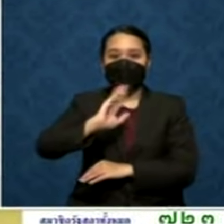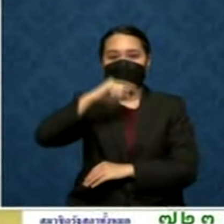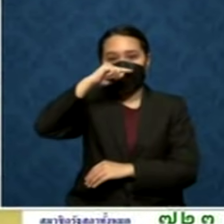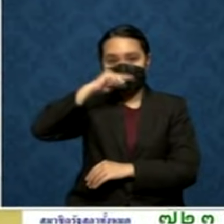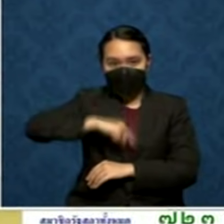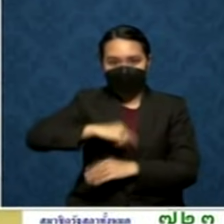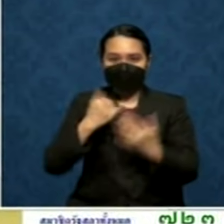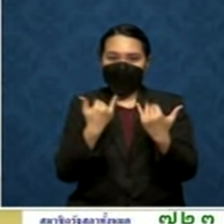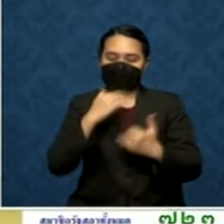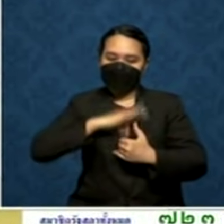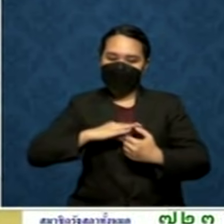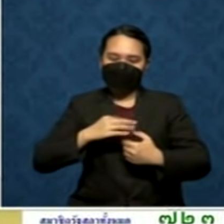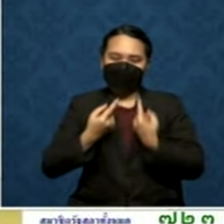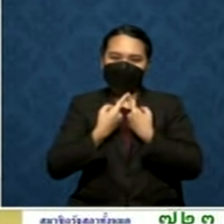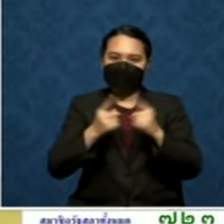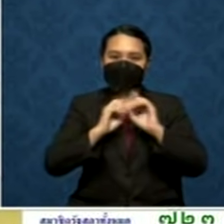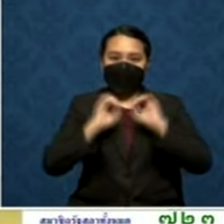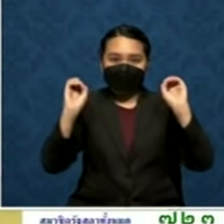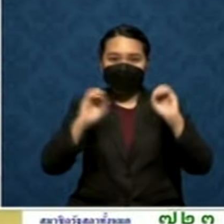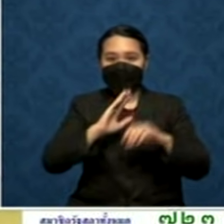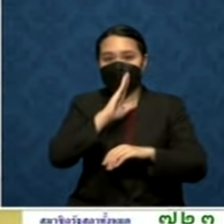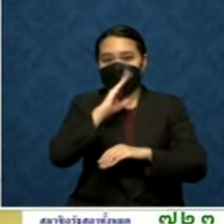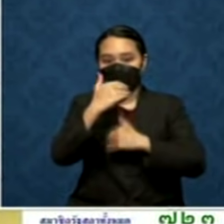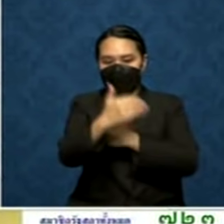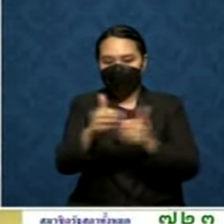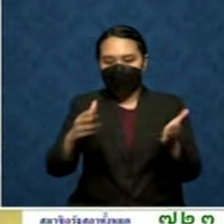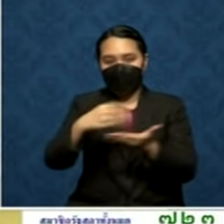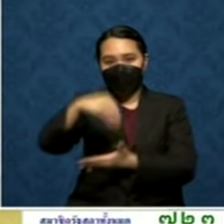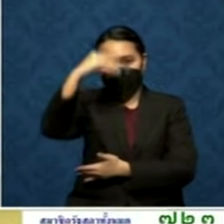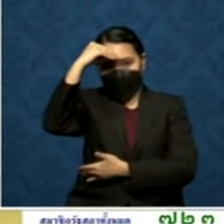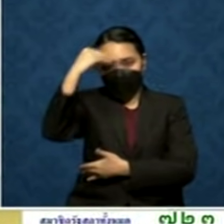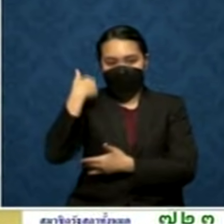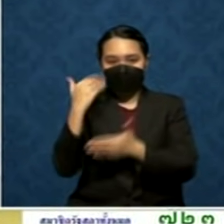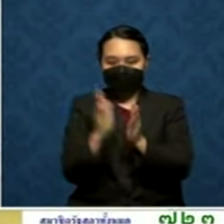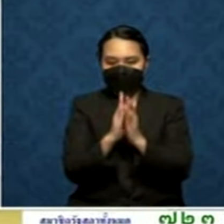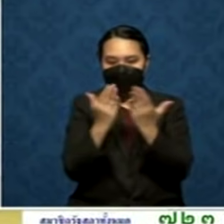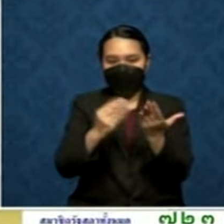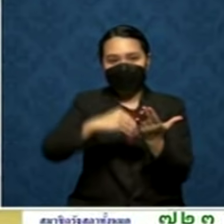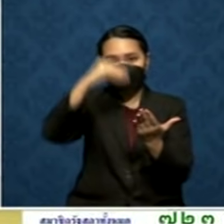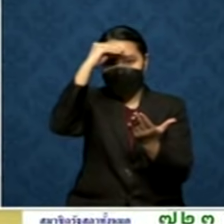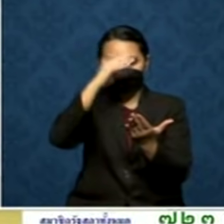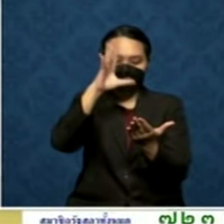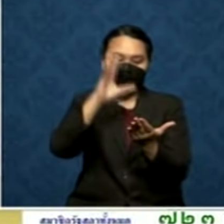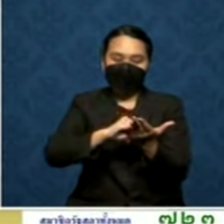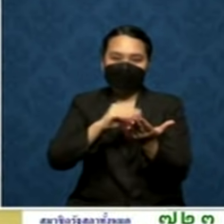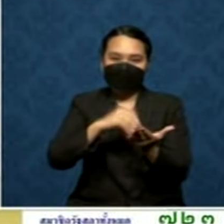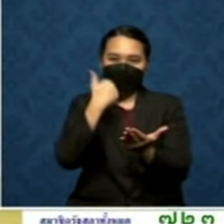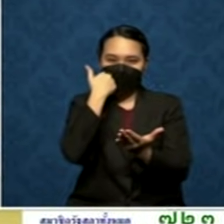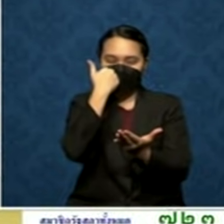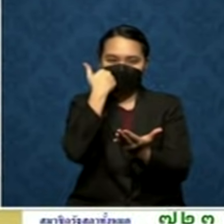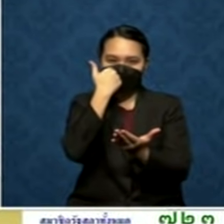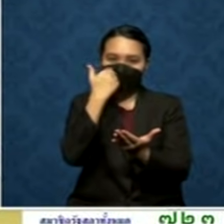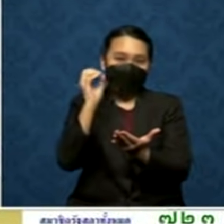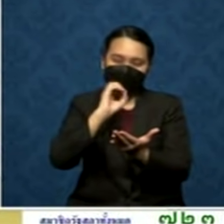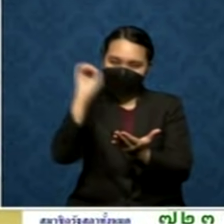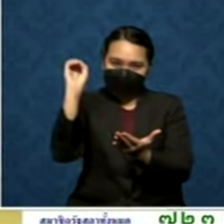จึงไม่ใช่เรื่องน่าแปลกใจครับที่ในห้องเรียนการบรรจุลงไปหนังสือเรียนอย่างไม่เคอะเขินก็